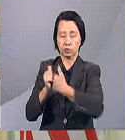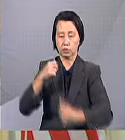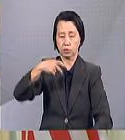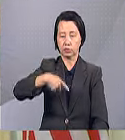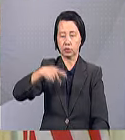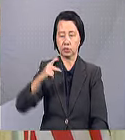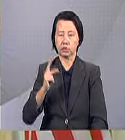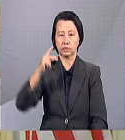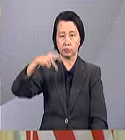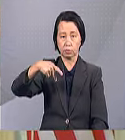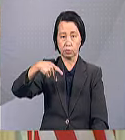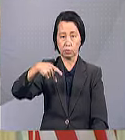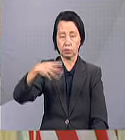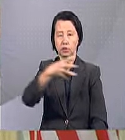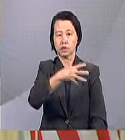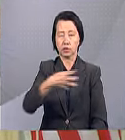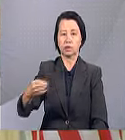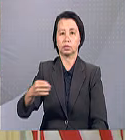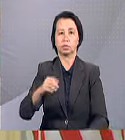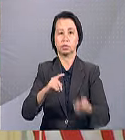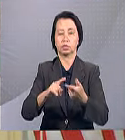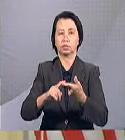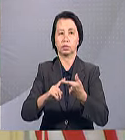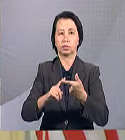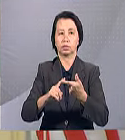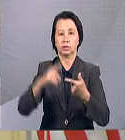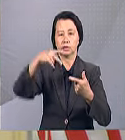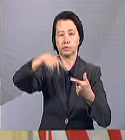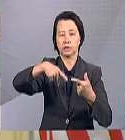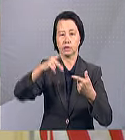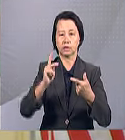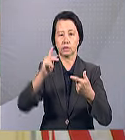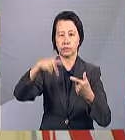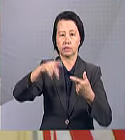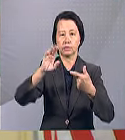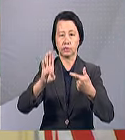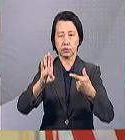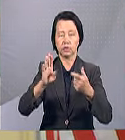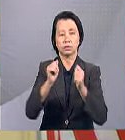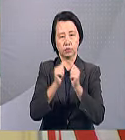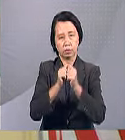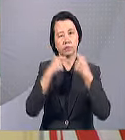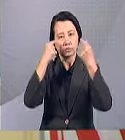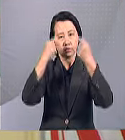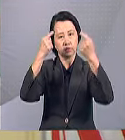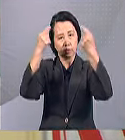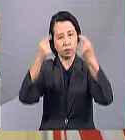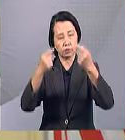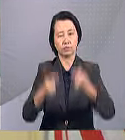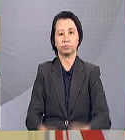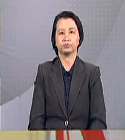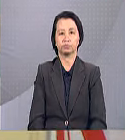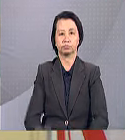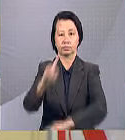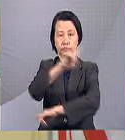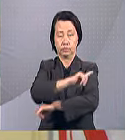PKP dan Perintah Kawalan Pergerakan Bersyarat PKPB dengan jayanya.